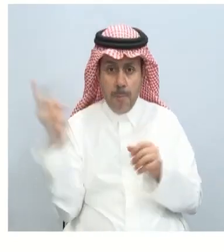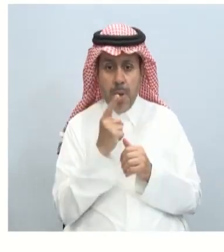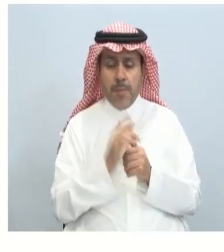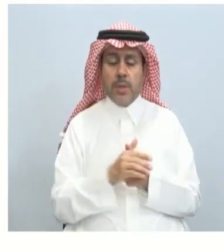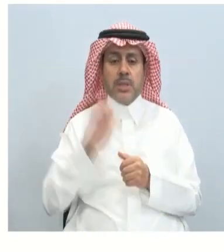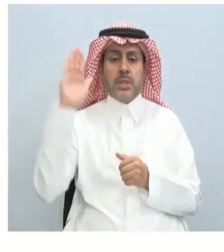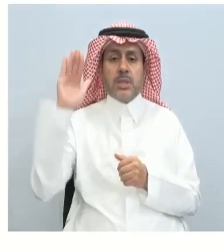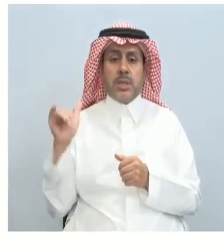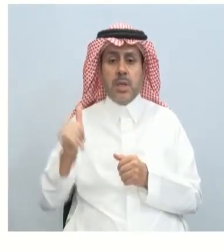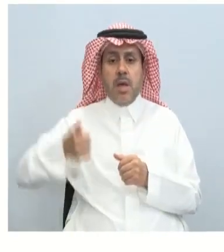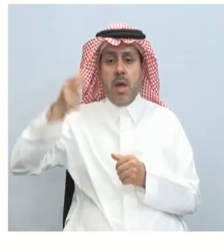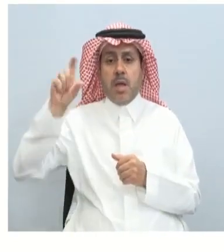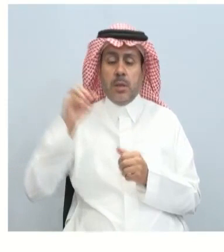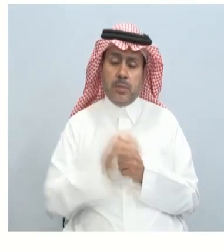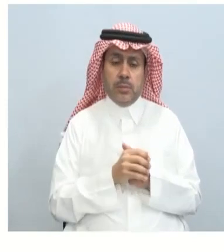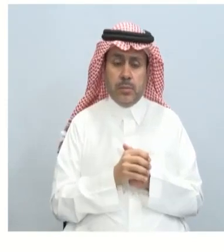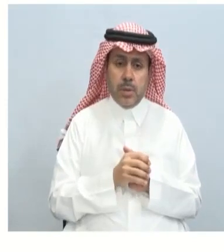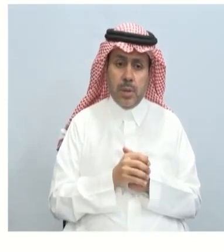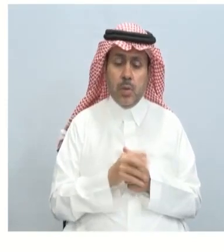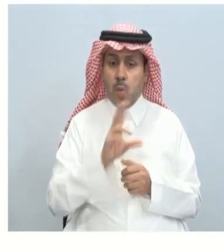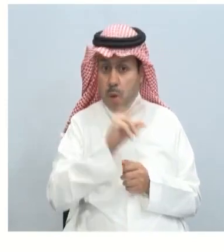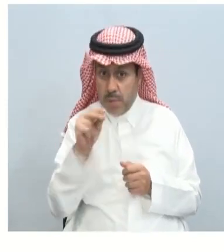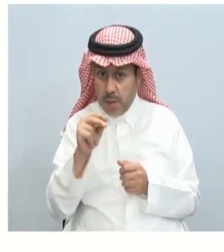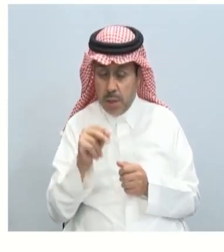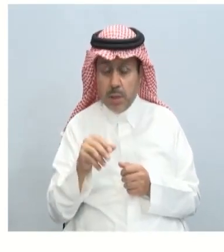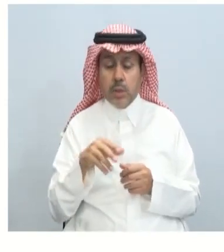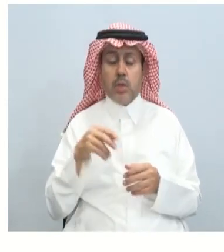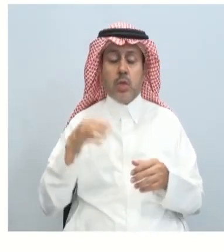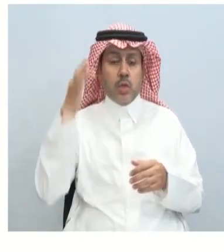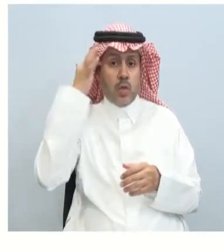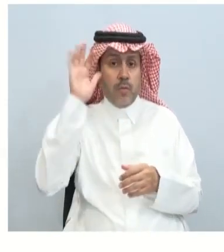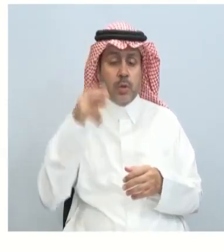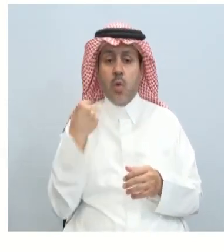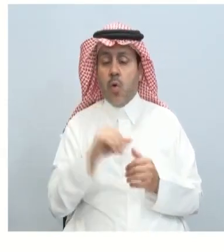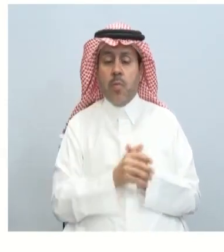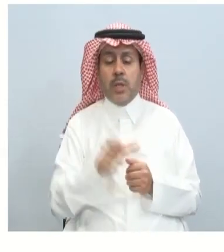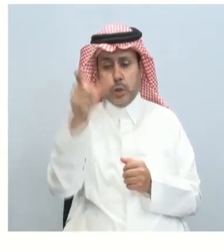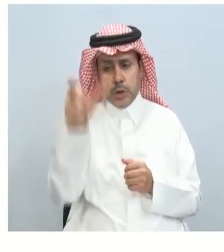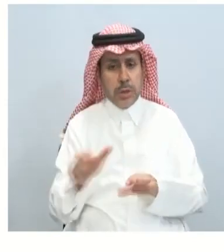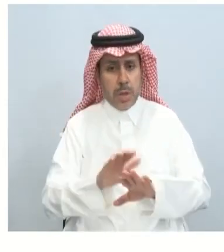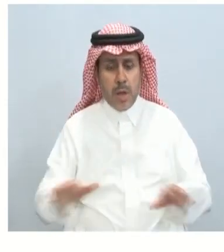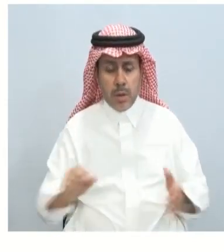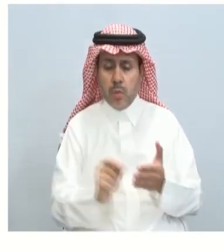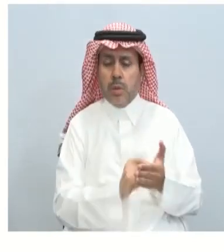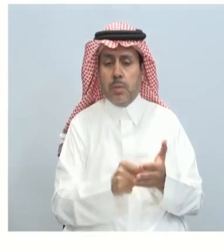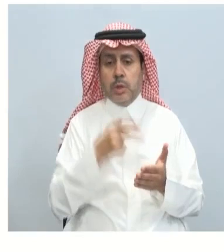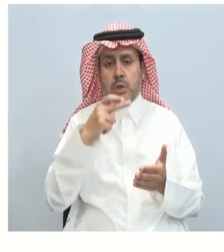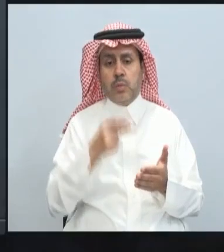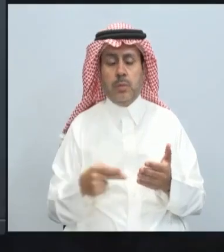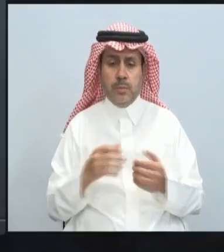سياده وامثله للتصرفات السلطه العامه باعتبارها شخصا عاديا ثم دون اجابتك هنا